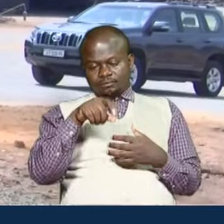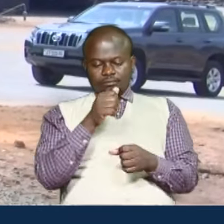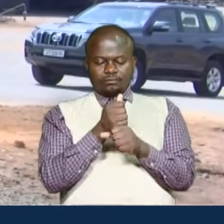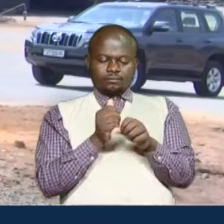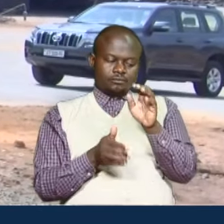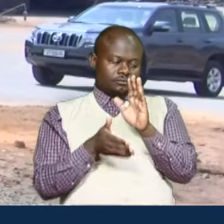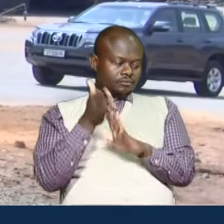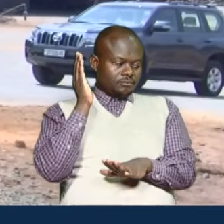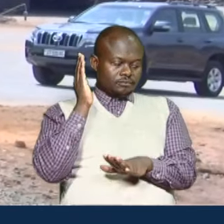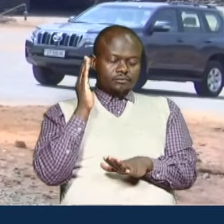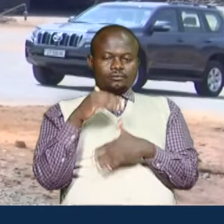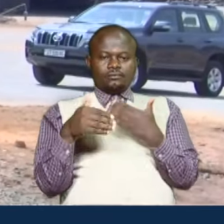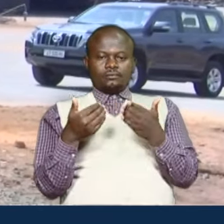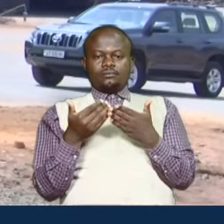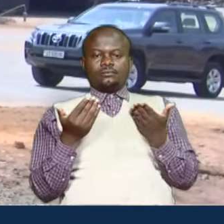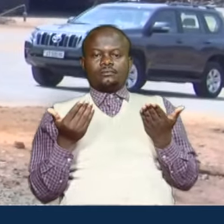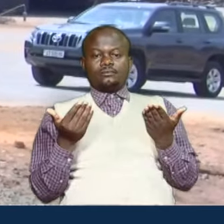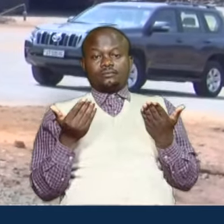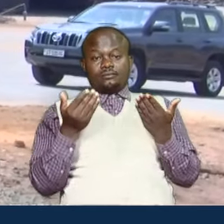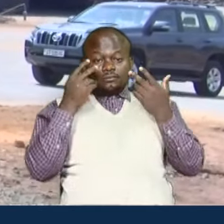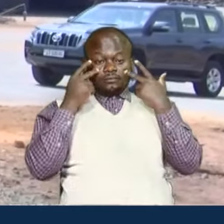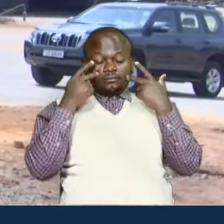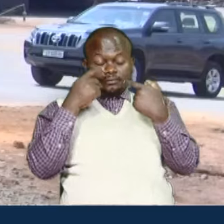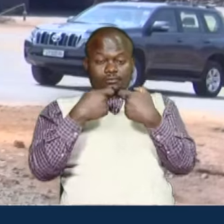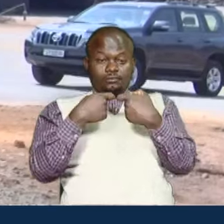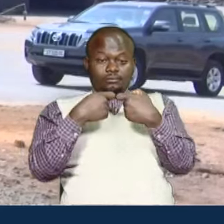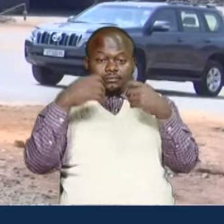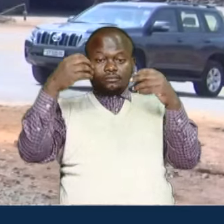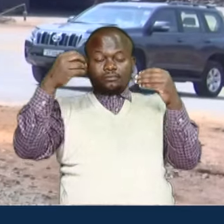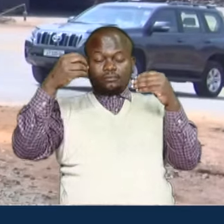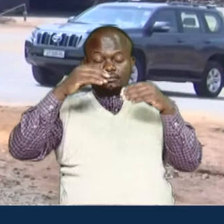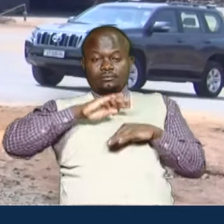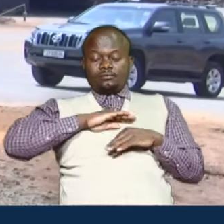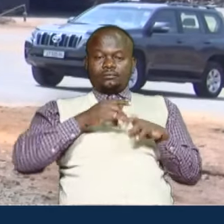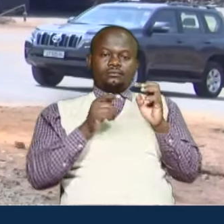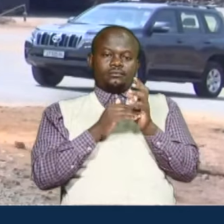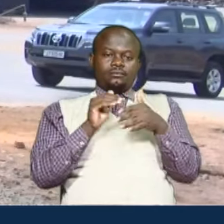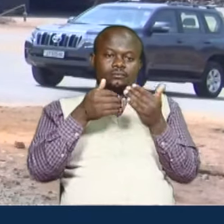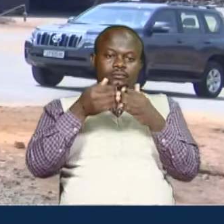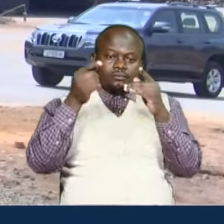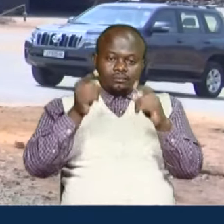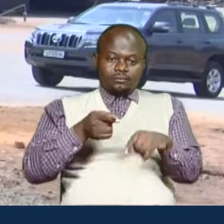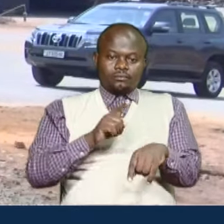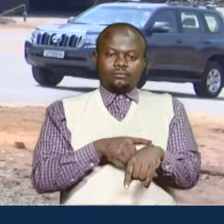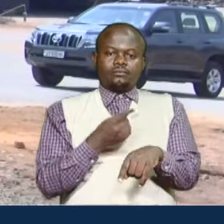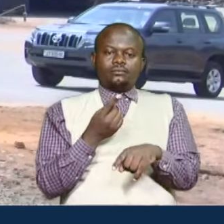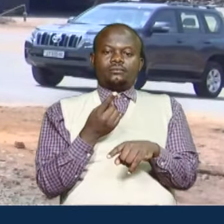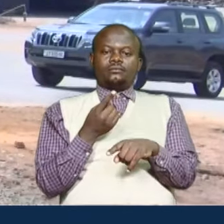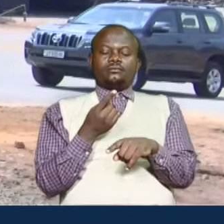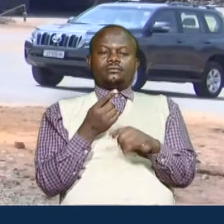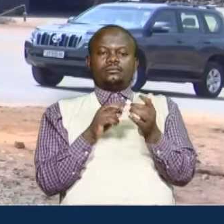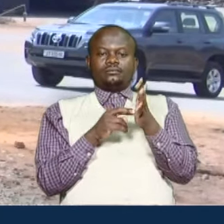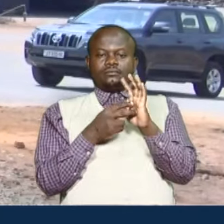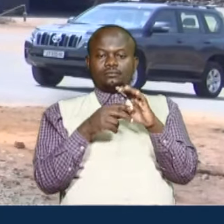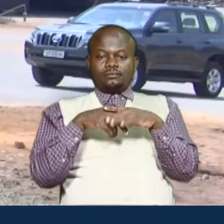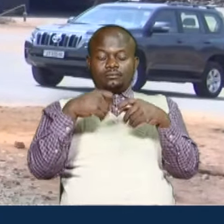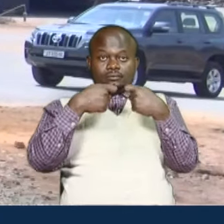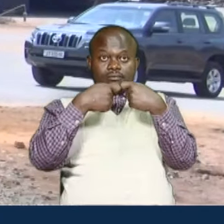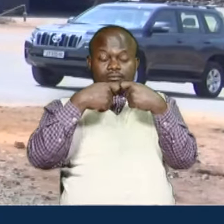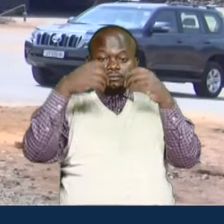byihuse, kubaha umuriro uhagije kandi ubonekera igihe, ni ukuvuga umuriro